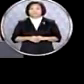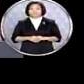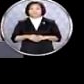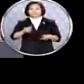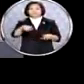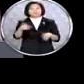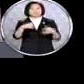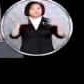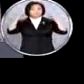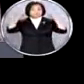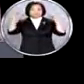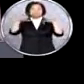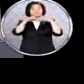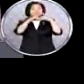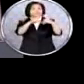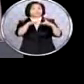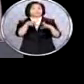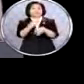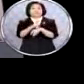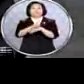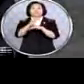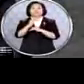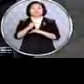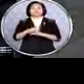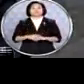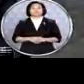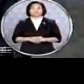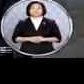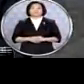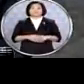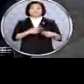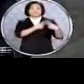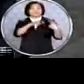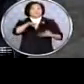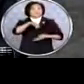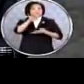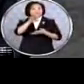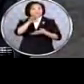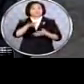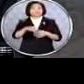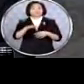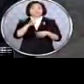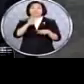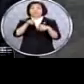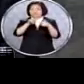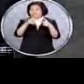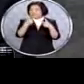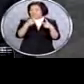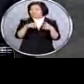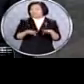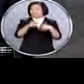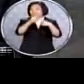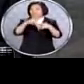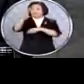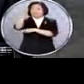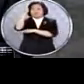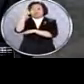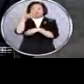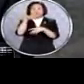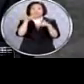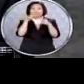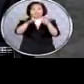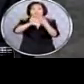请宋楚瑜先生回答，时间是两分钟。 蔡主席所说的应该是两个问题，一个是政府的债务的问